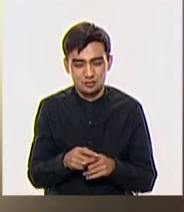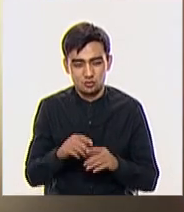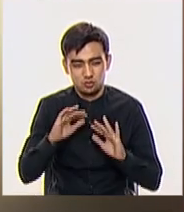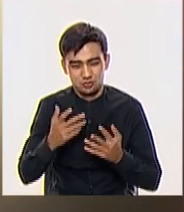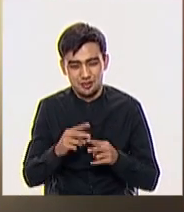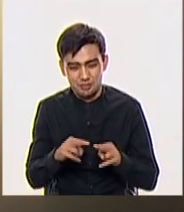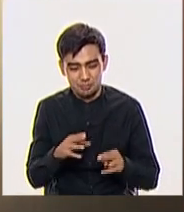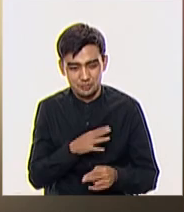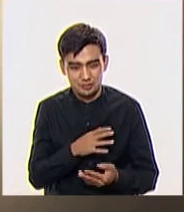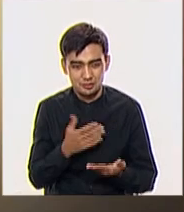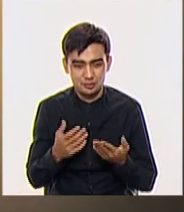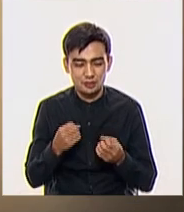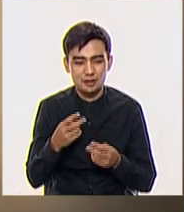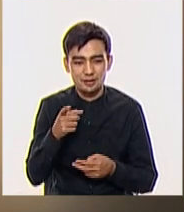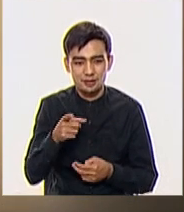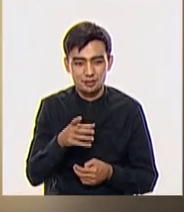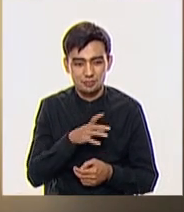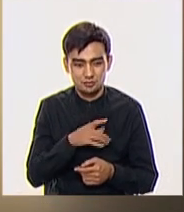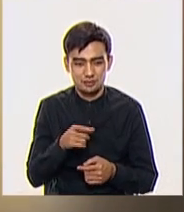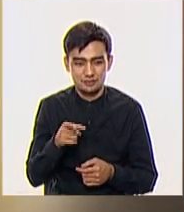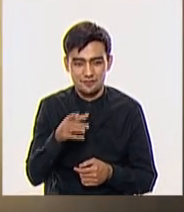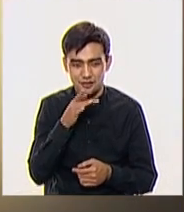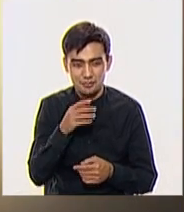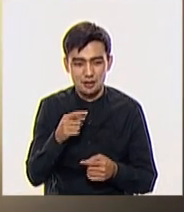обстоятельства. Она оказалась не в том